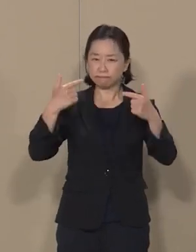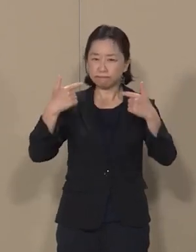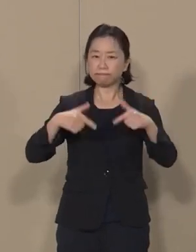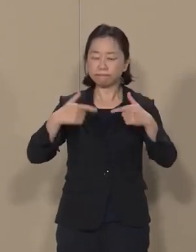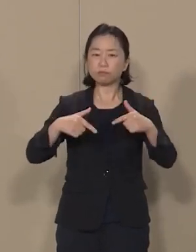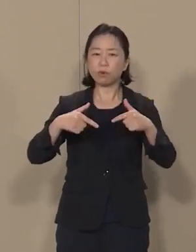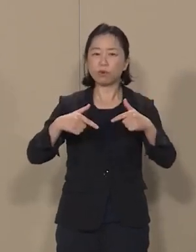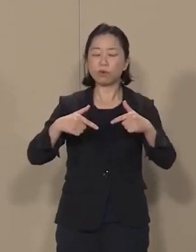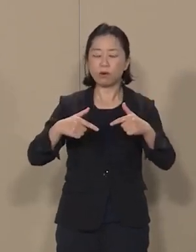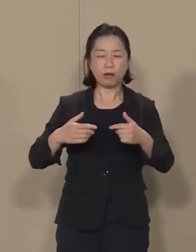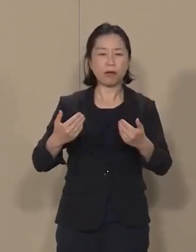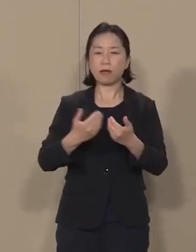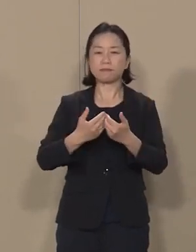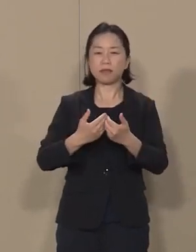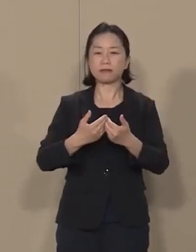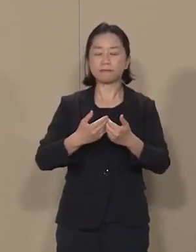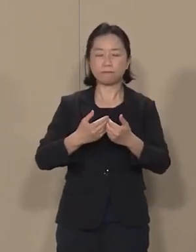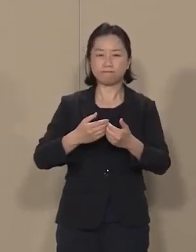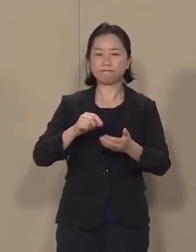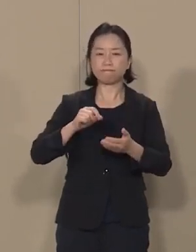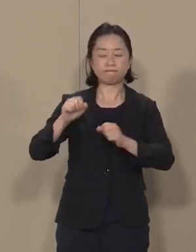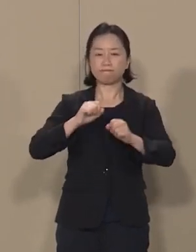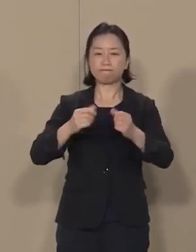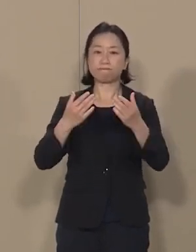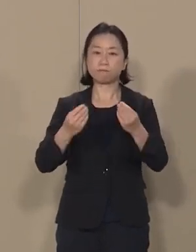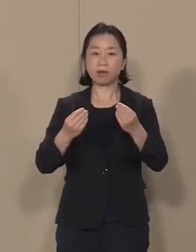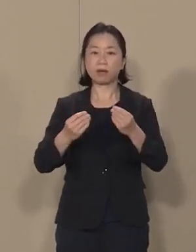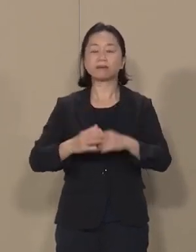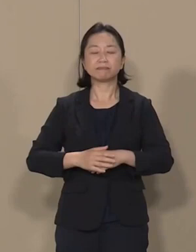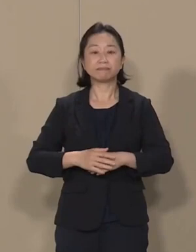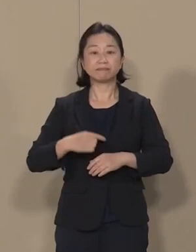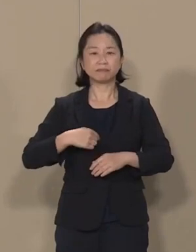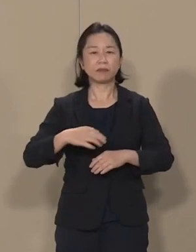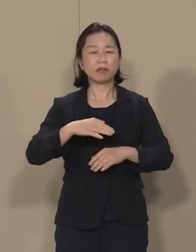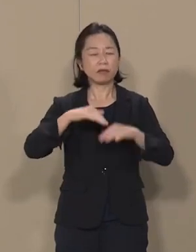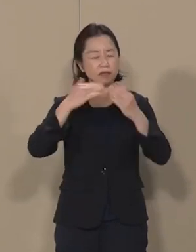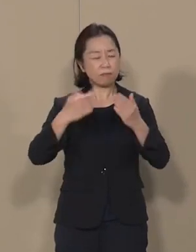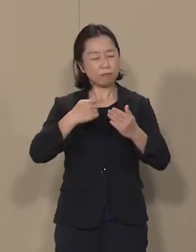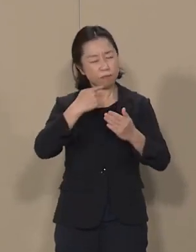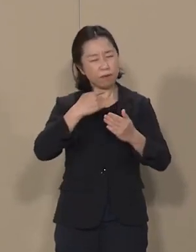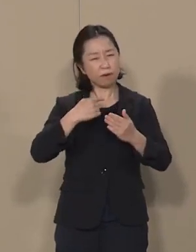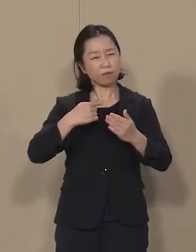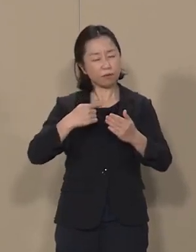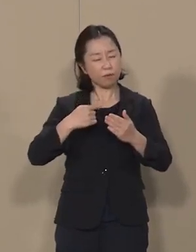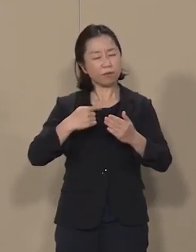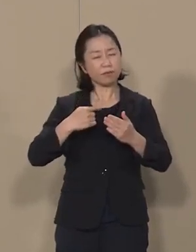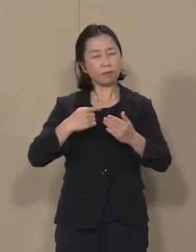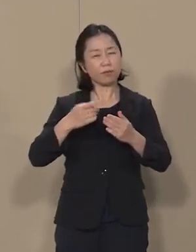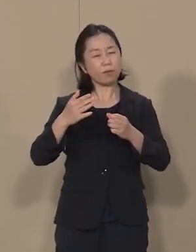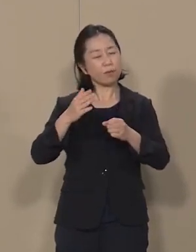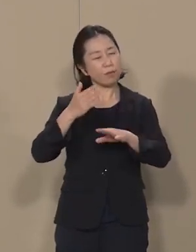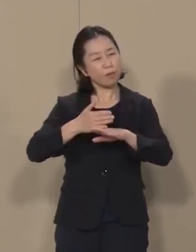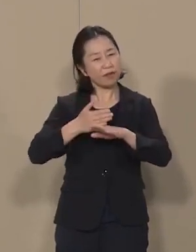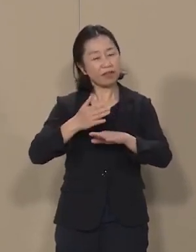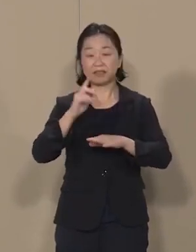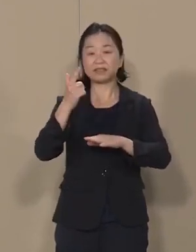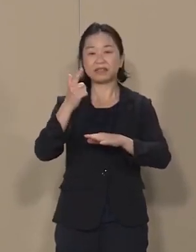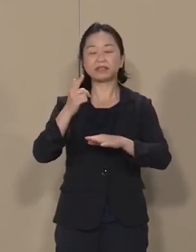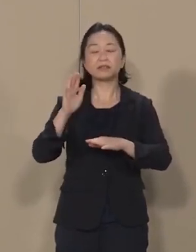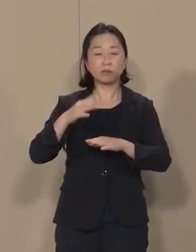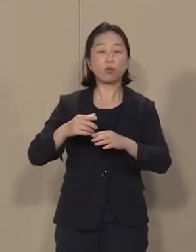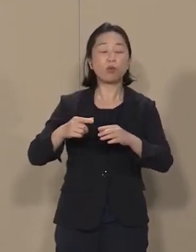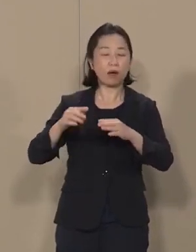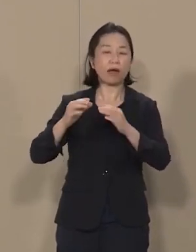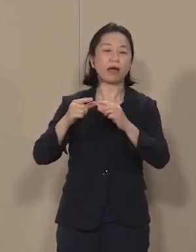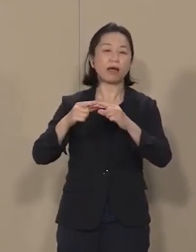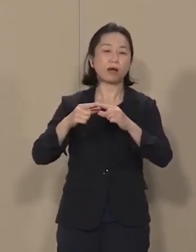火事に反対の抗議活動をしましたすべてが私たちがやったとは言いませんけれども和歌山県議会ではこれを否決しまし